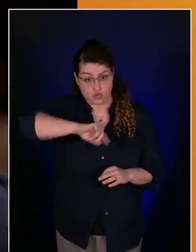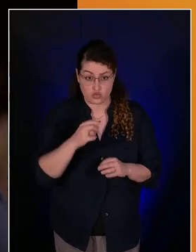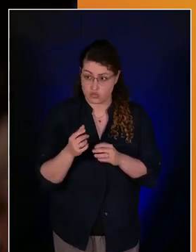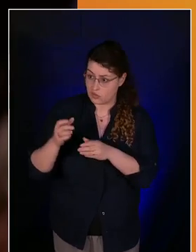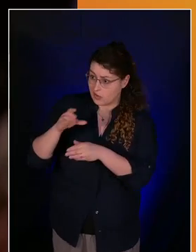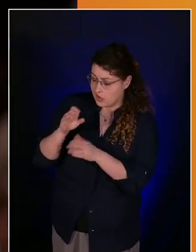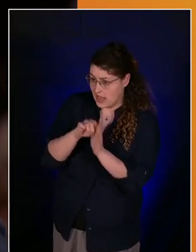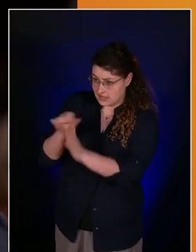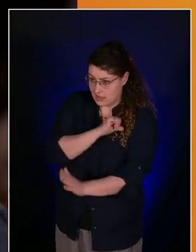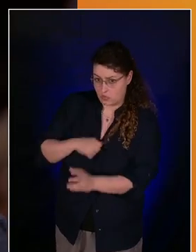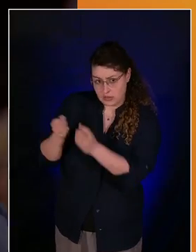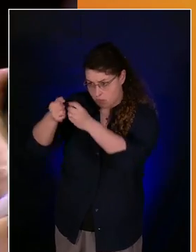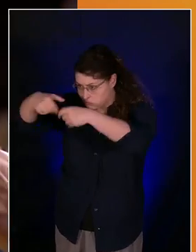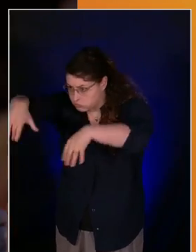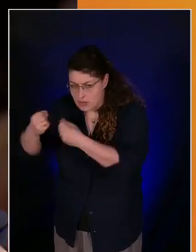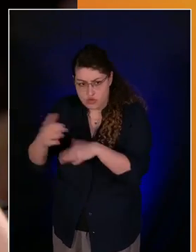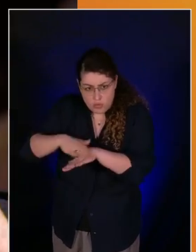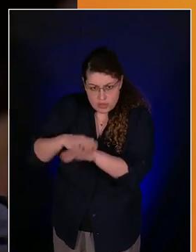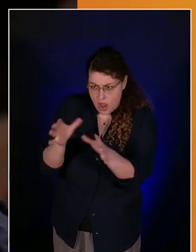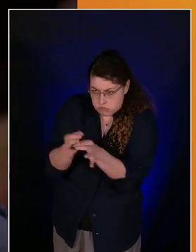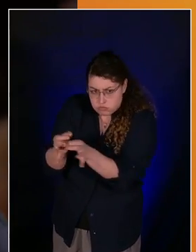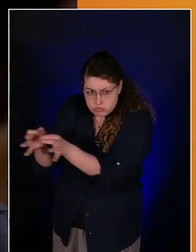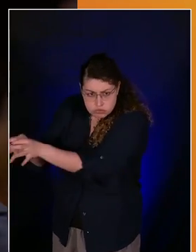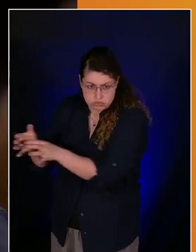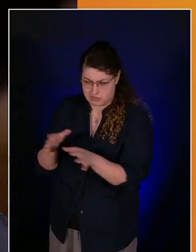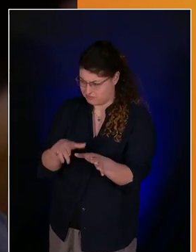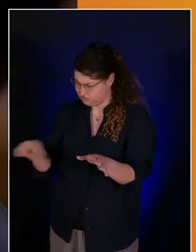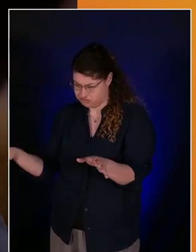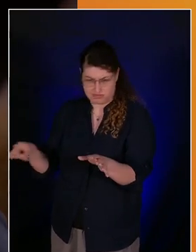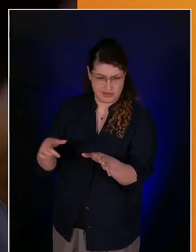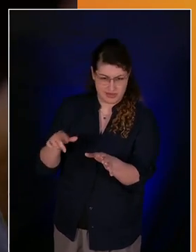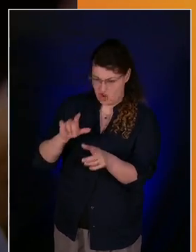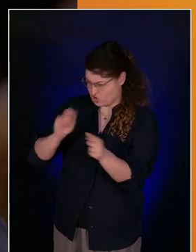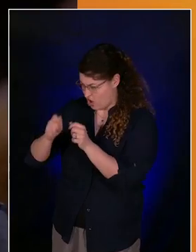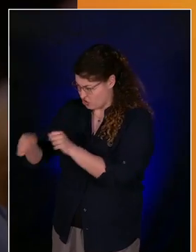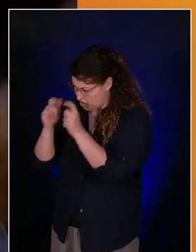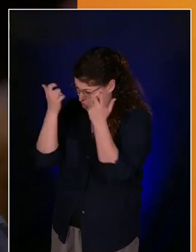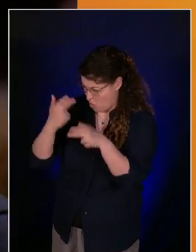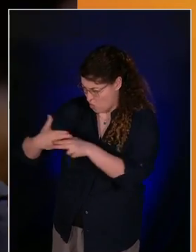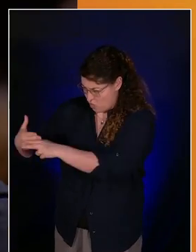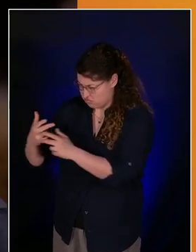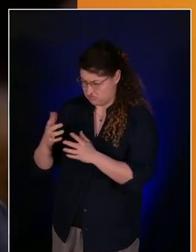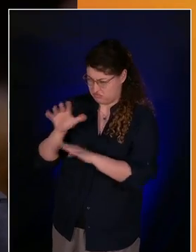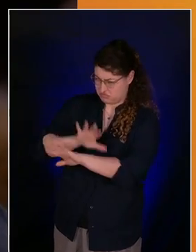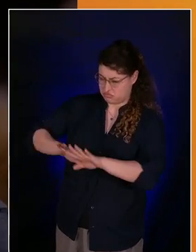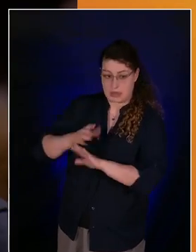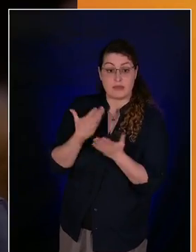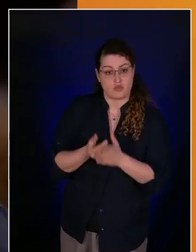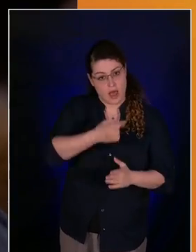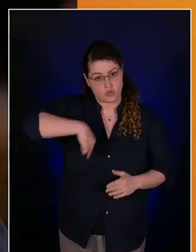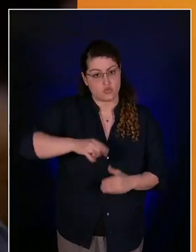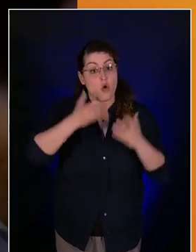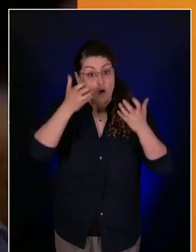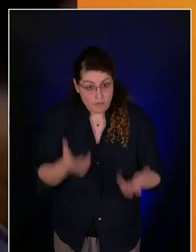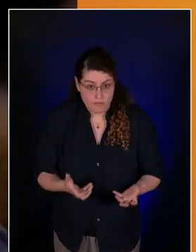différents partis politiques et organisations en groupusculle lunaire qui ne cesse de changer de nom c'est pourquoi nous souhaitons vraiment